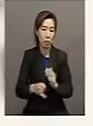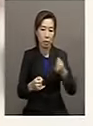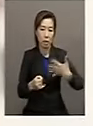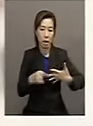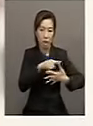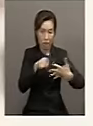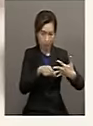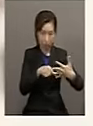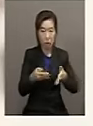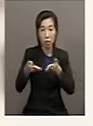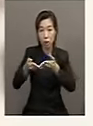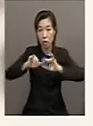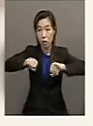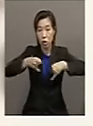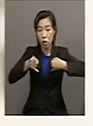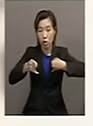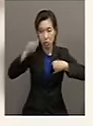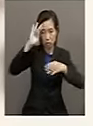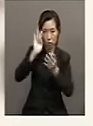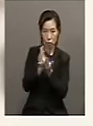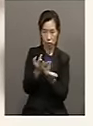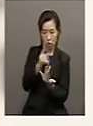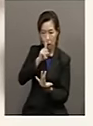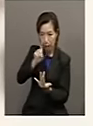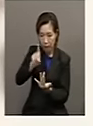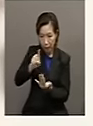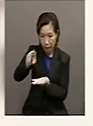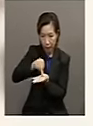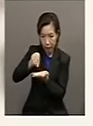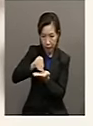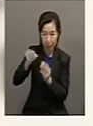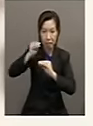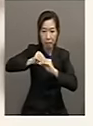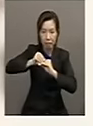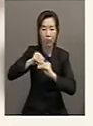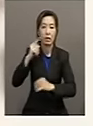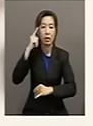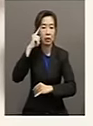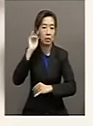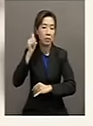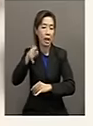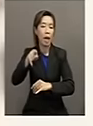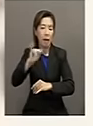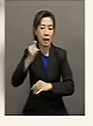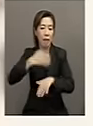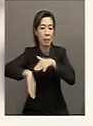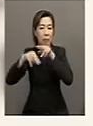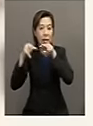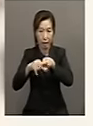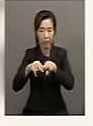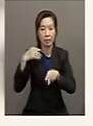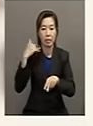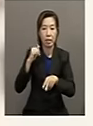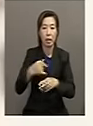ส่วนเจ้าของเรือทางตำรวจก็กำลังสอบสวนเพิ่มเติมนะครับน่าจะกันเอาไว้เป็นพยานโดยจะสอบส